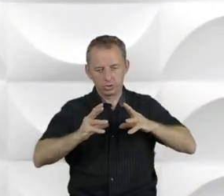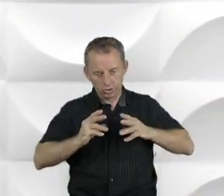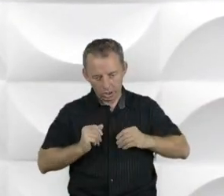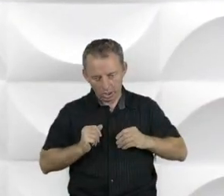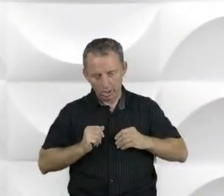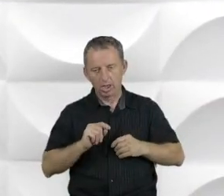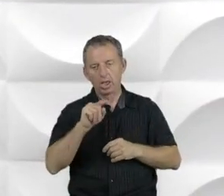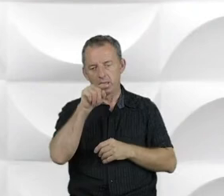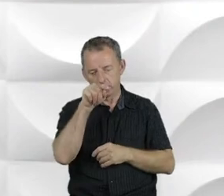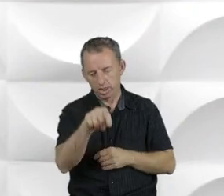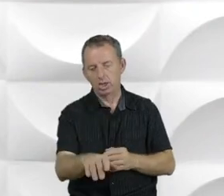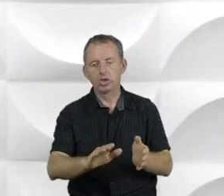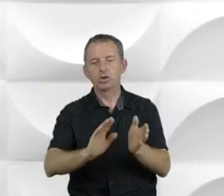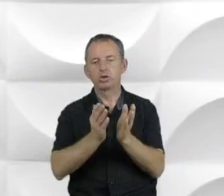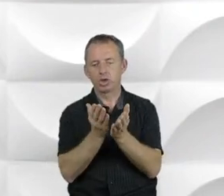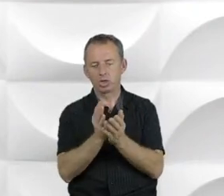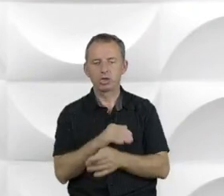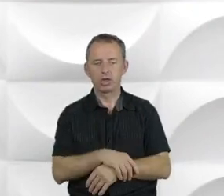tej księgi.